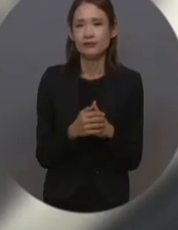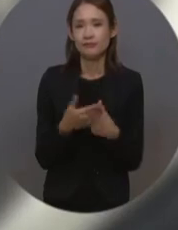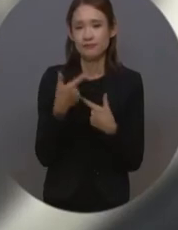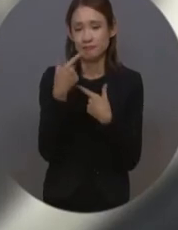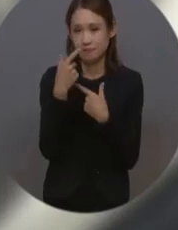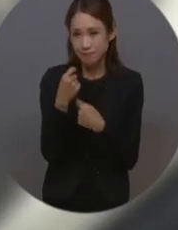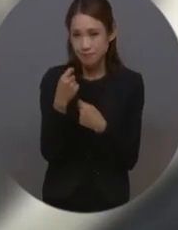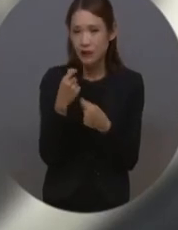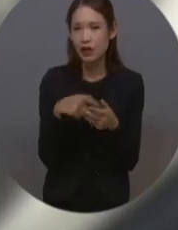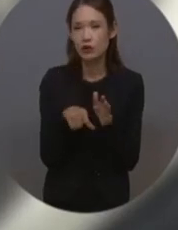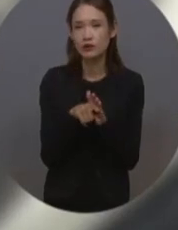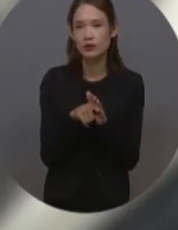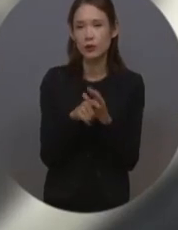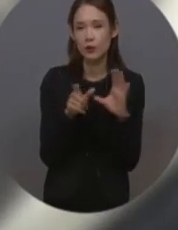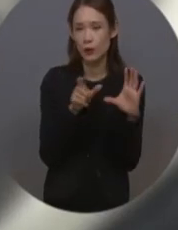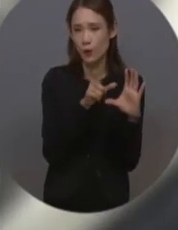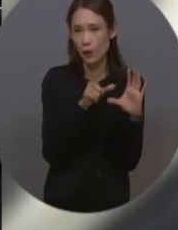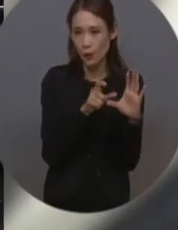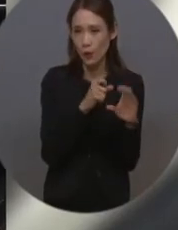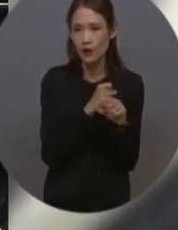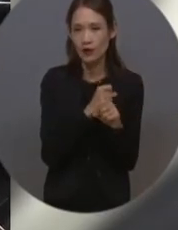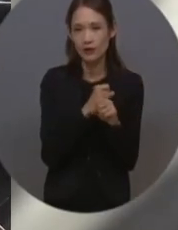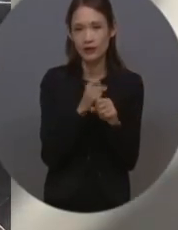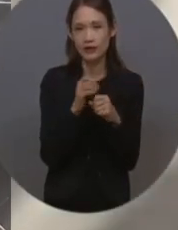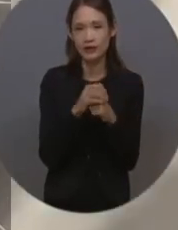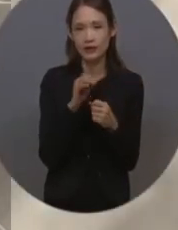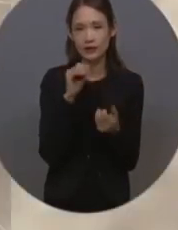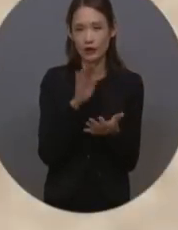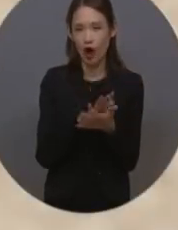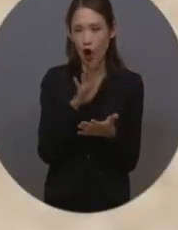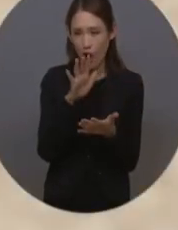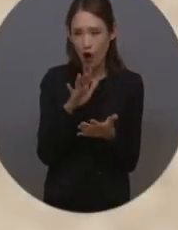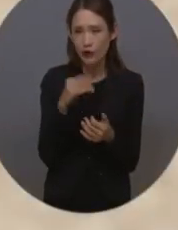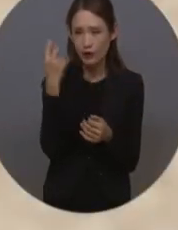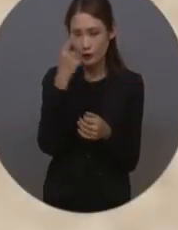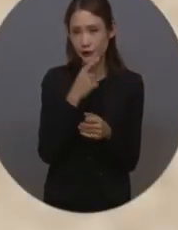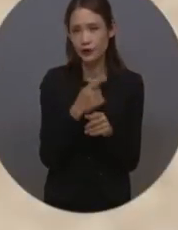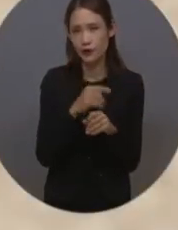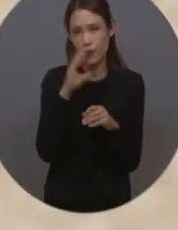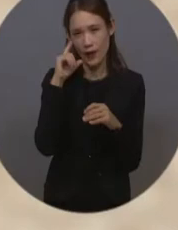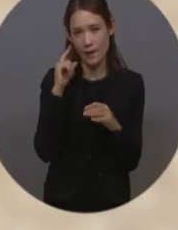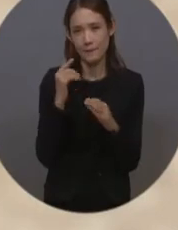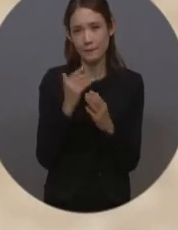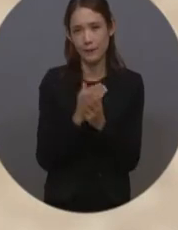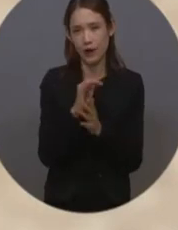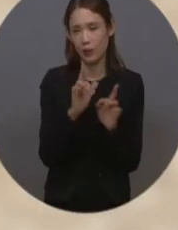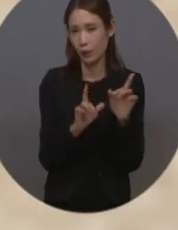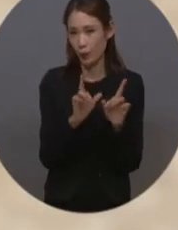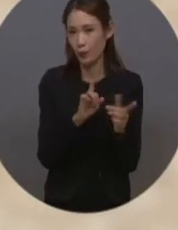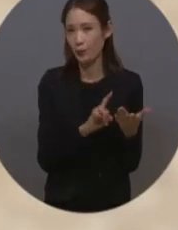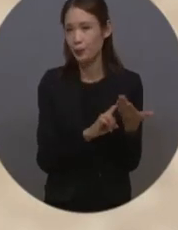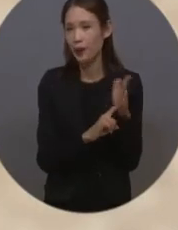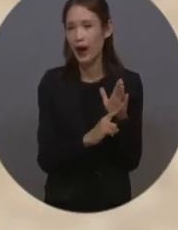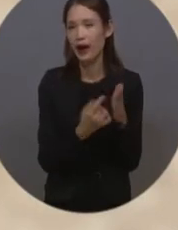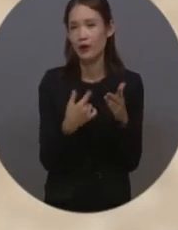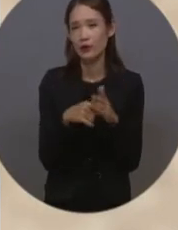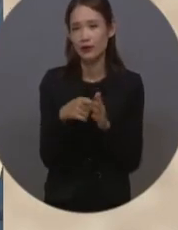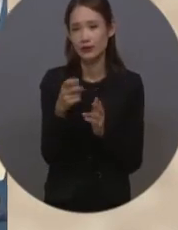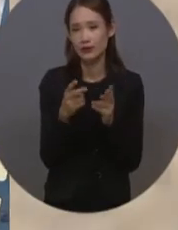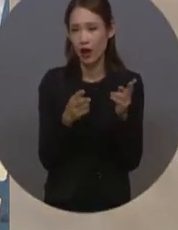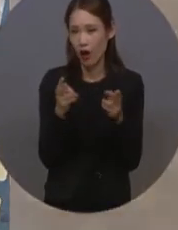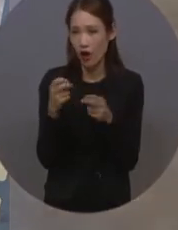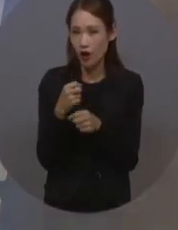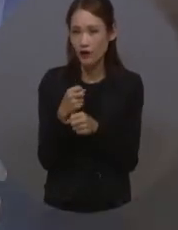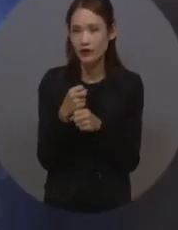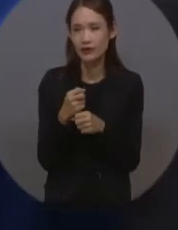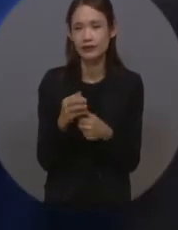맞게끔 고정을 시키고 또 열 처리를 해서 신발이 완벽하게 그 모형을 나타낼 수 있도록 성형 하듯이